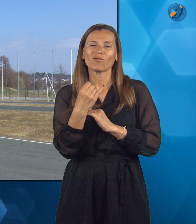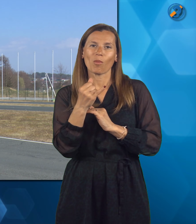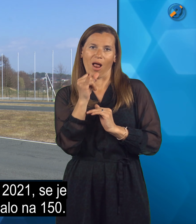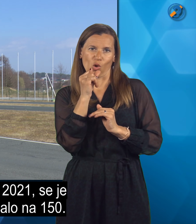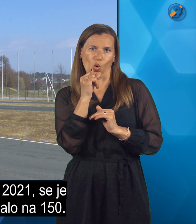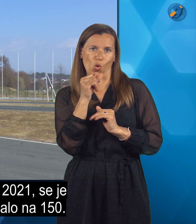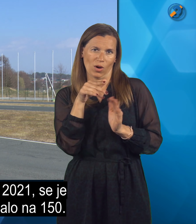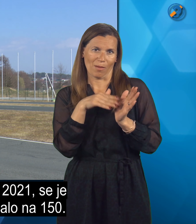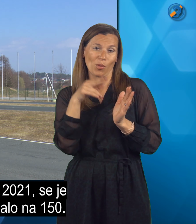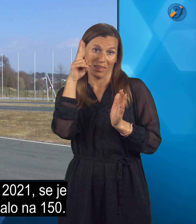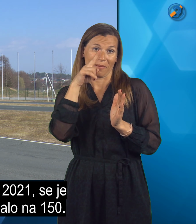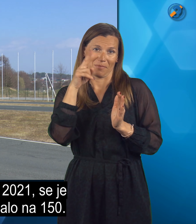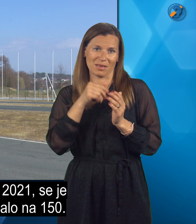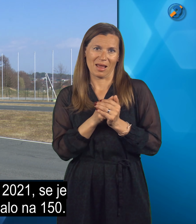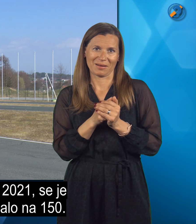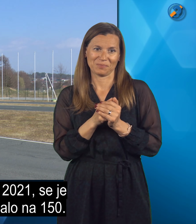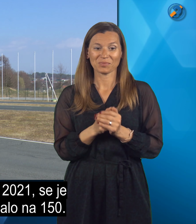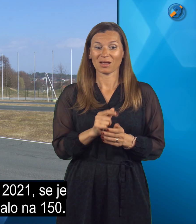V lanskem letu,